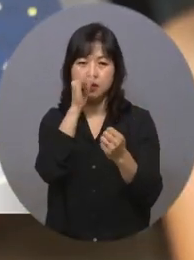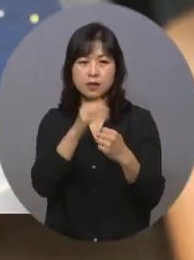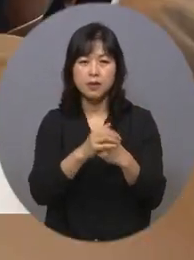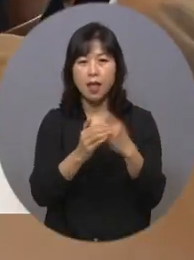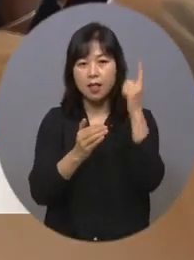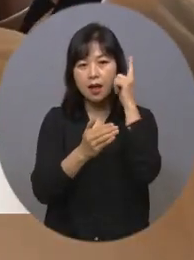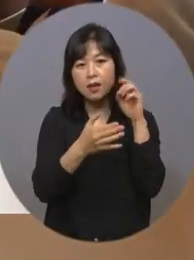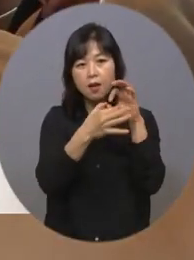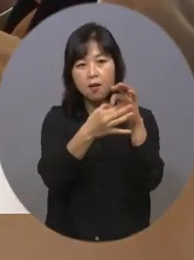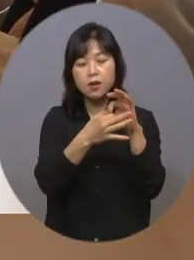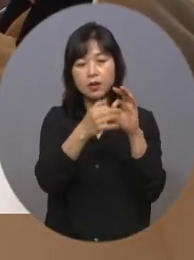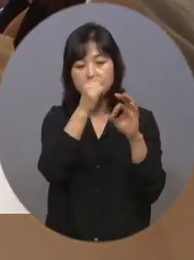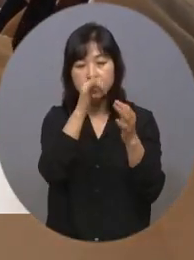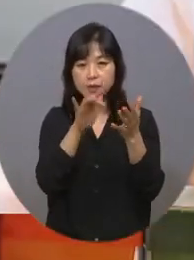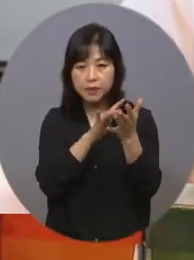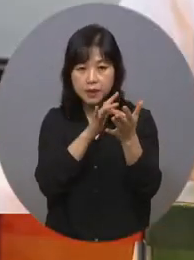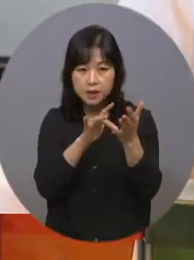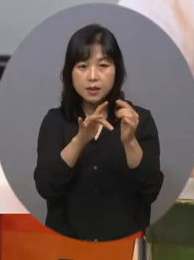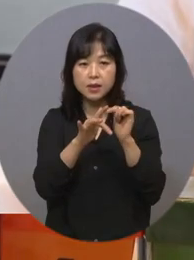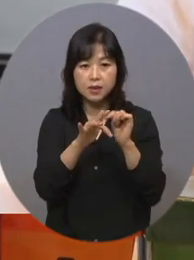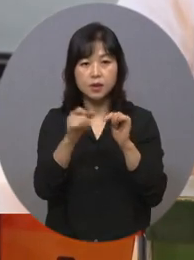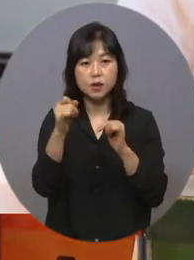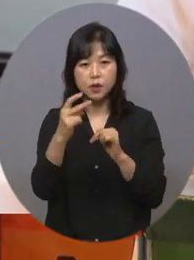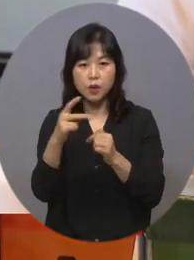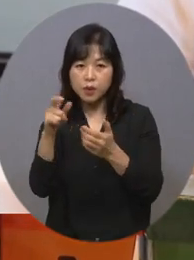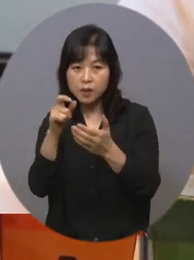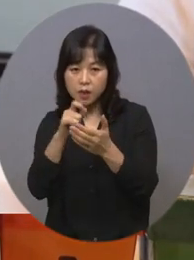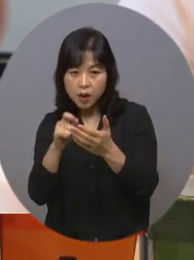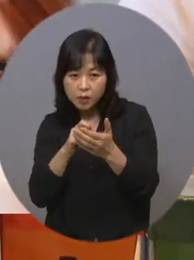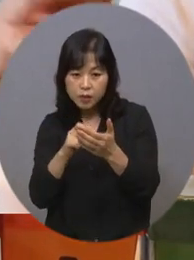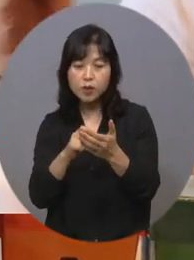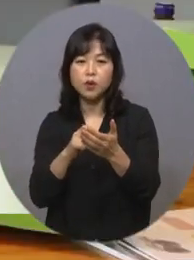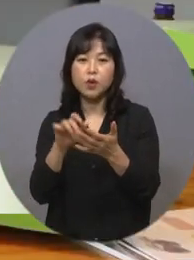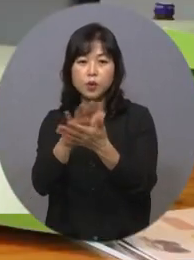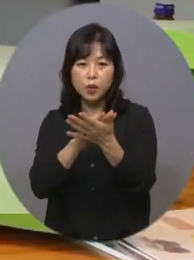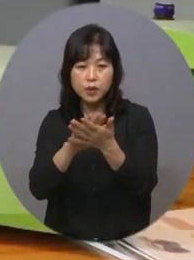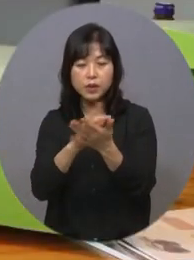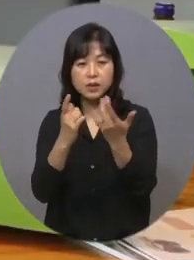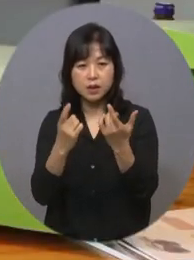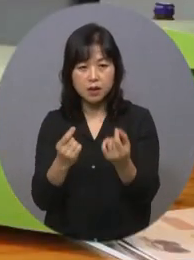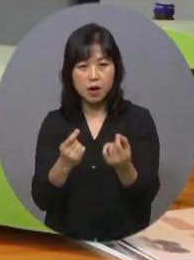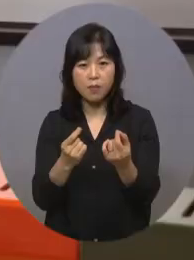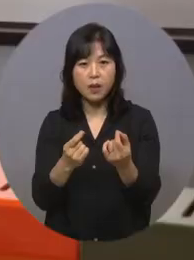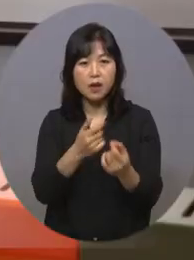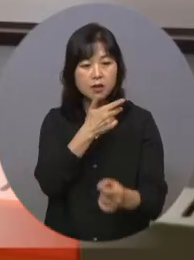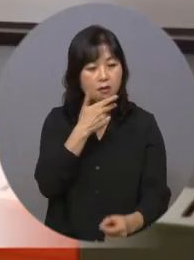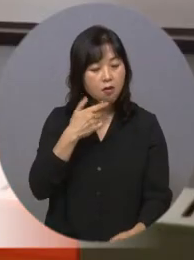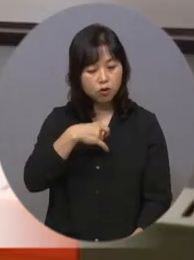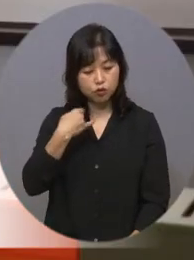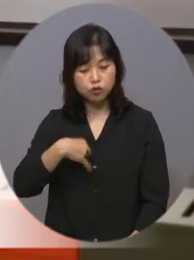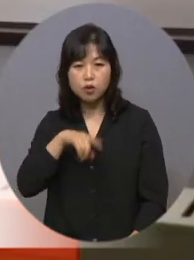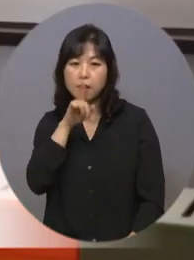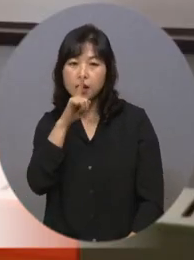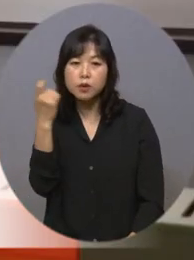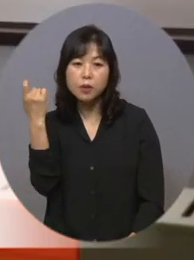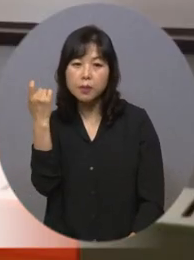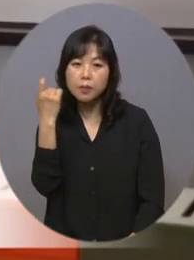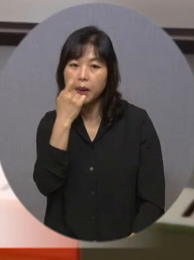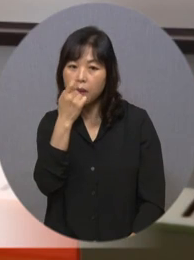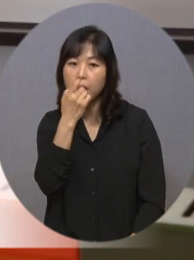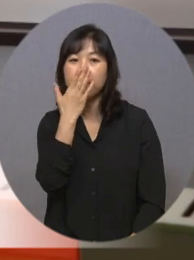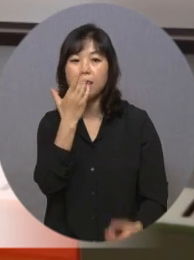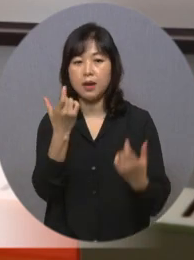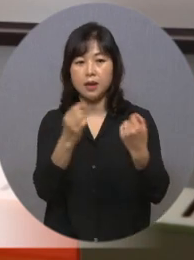함께 사운드펜으로 놀이하듯 영어, 중국어 학습까지 가능합니다. 놀이 형식으로